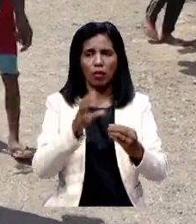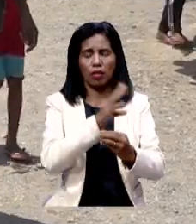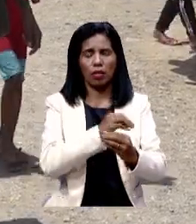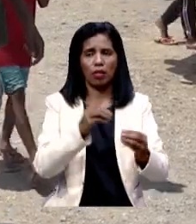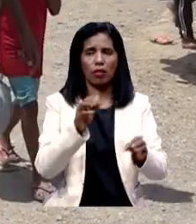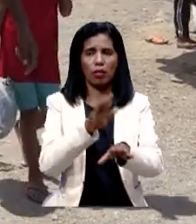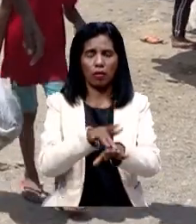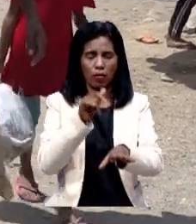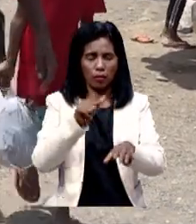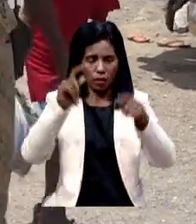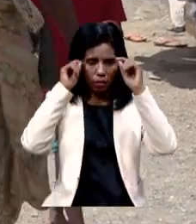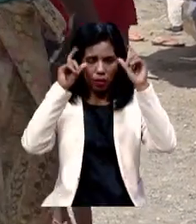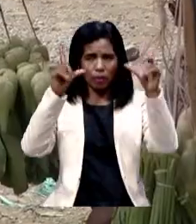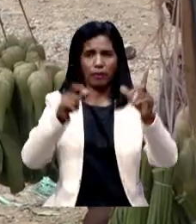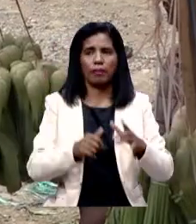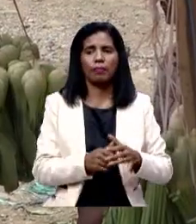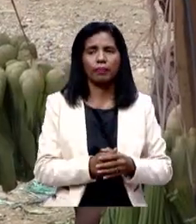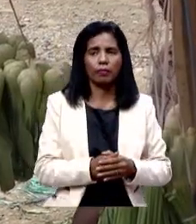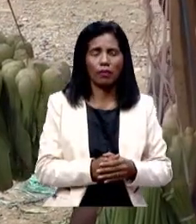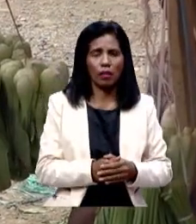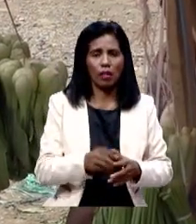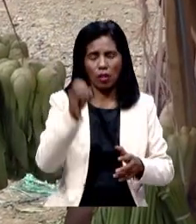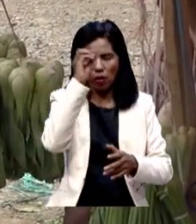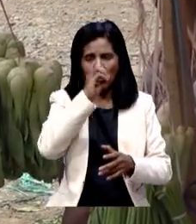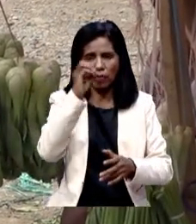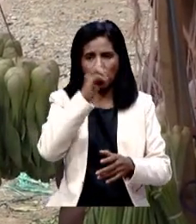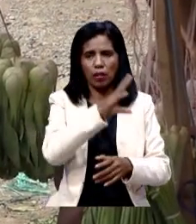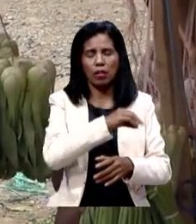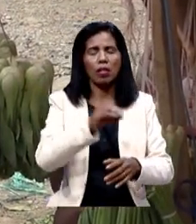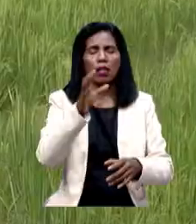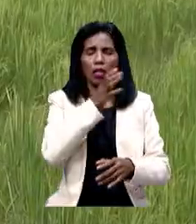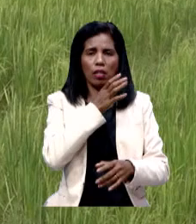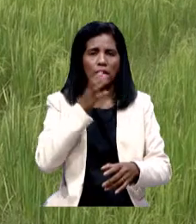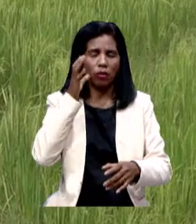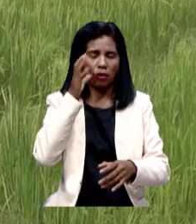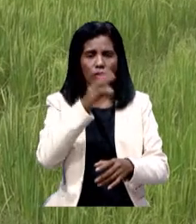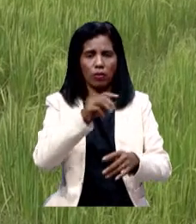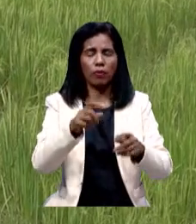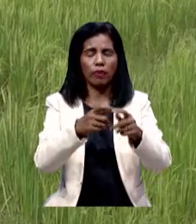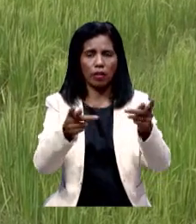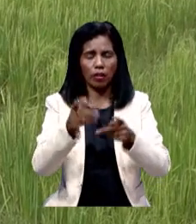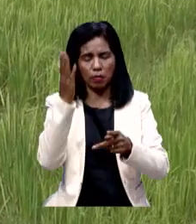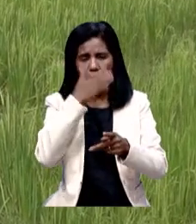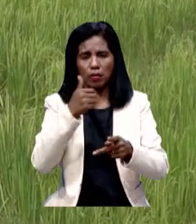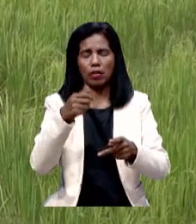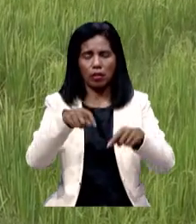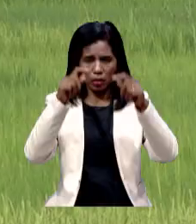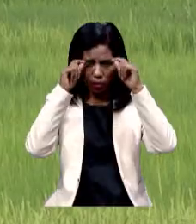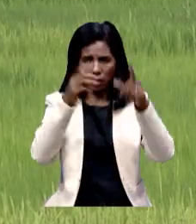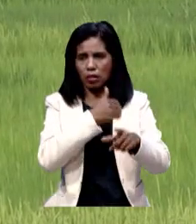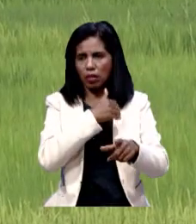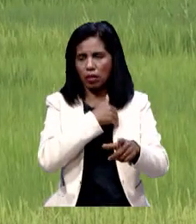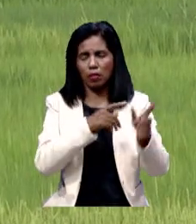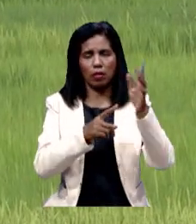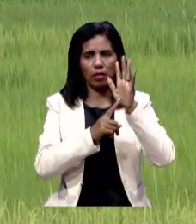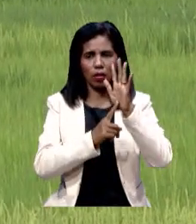afeta ba Timor-Leste. Akademista ne observa setor agricultura no turismo Timor-Leste seda ok merece sa alternativa